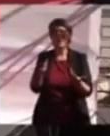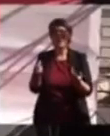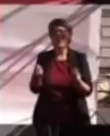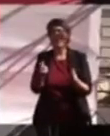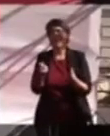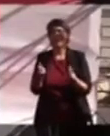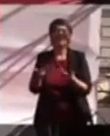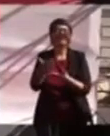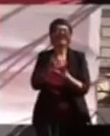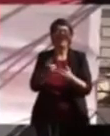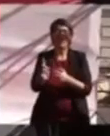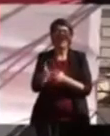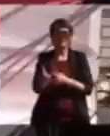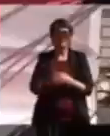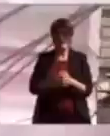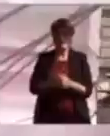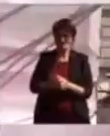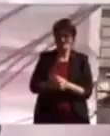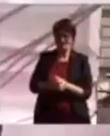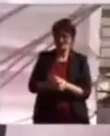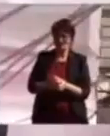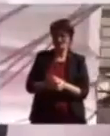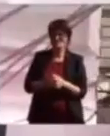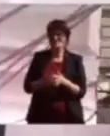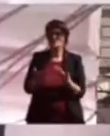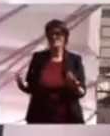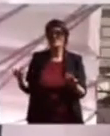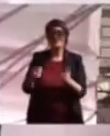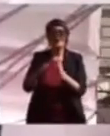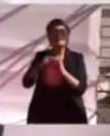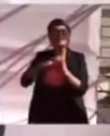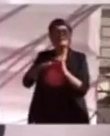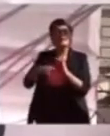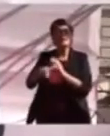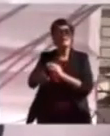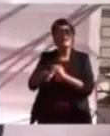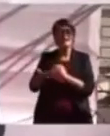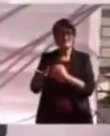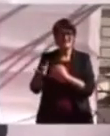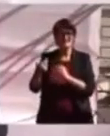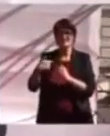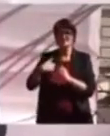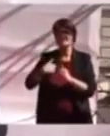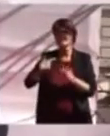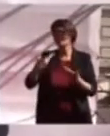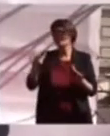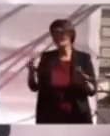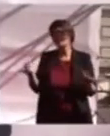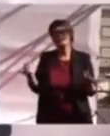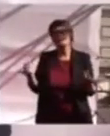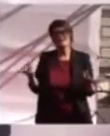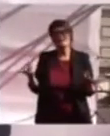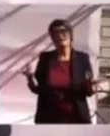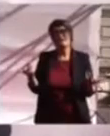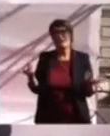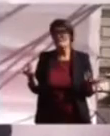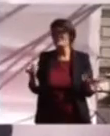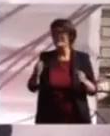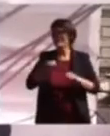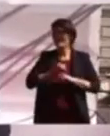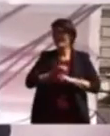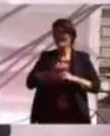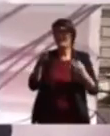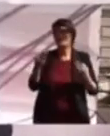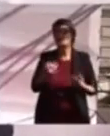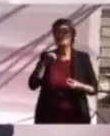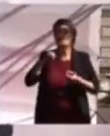definitiva e quindi in questi mesi io non mi stancherò mai di dire che i comportamenti della delle persone sono